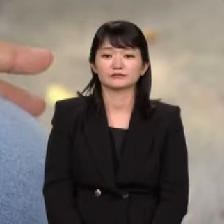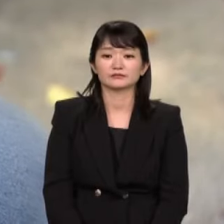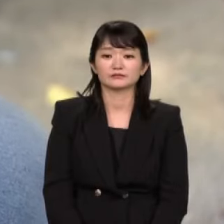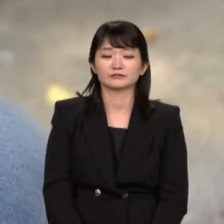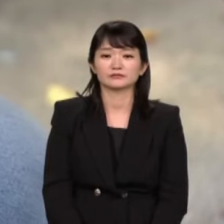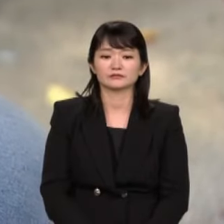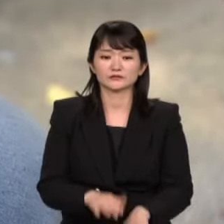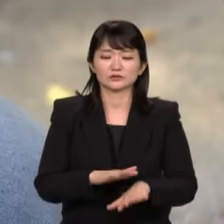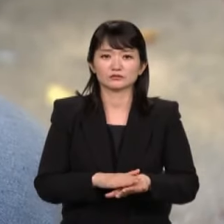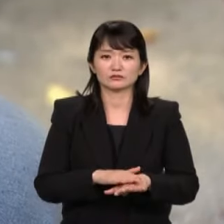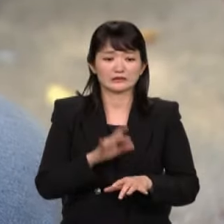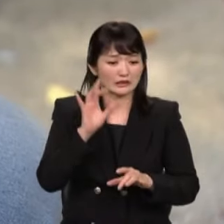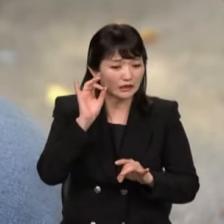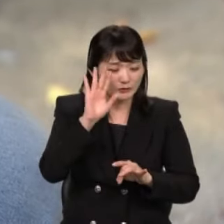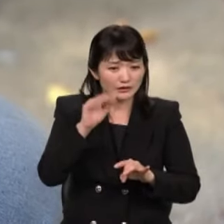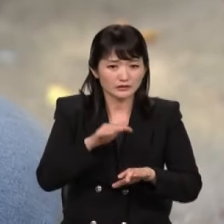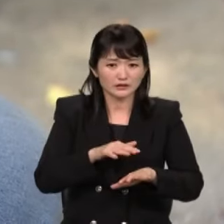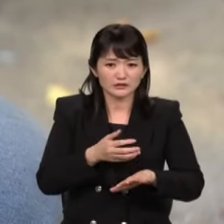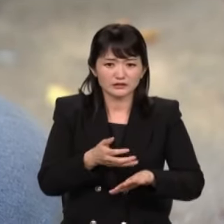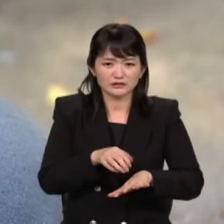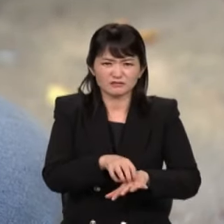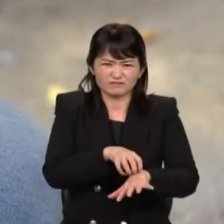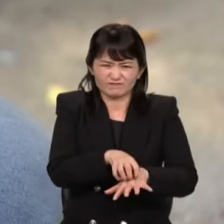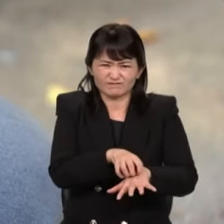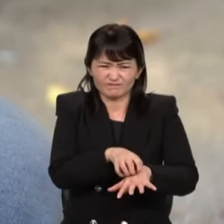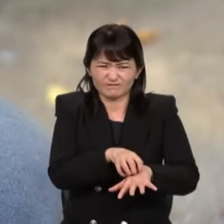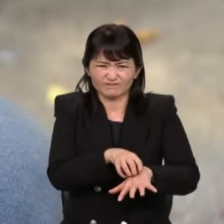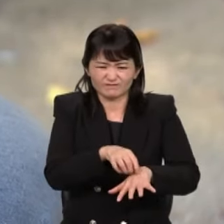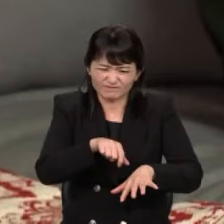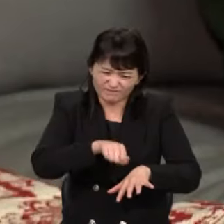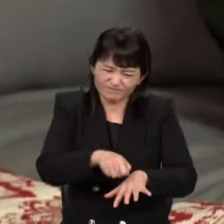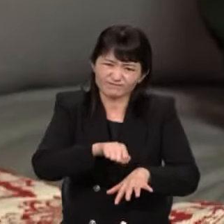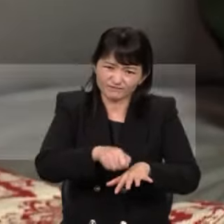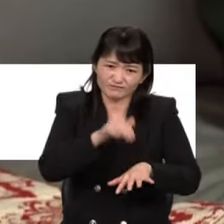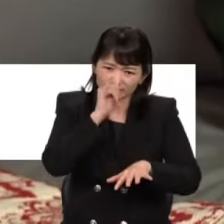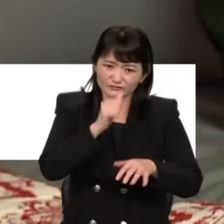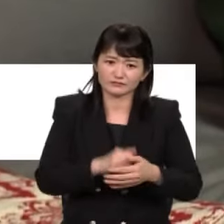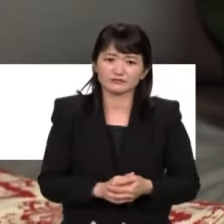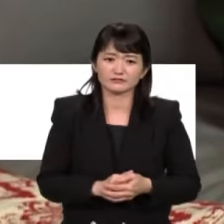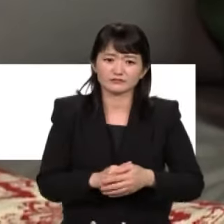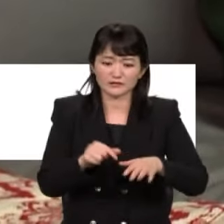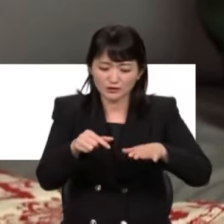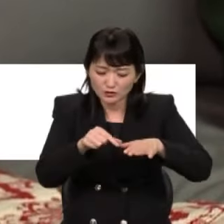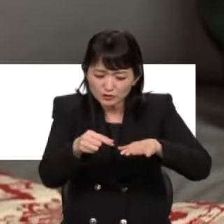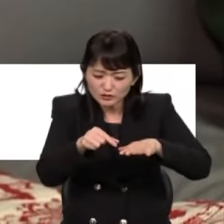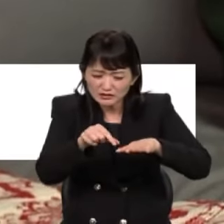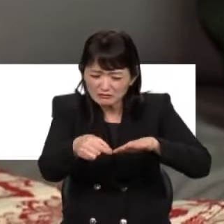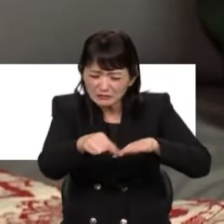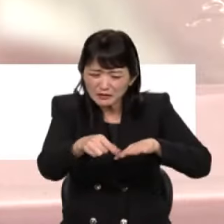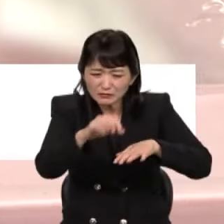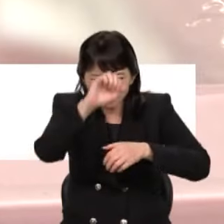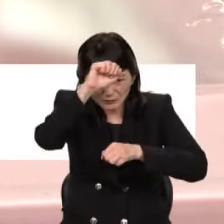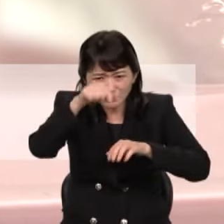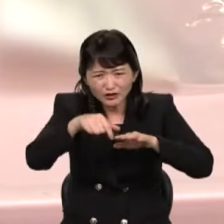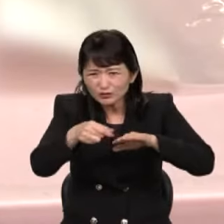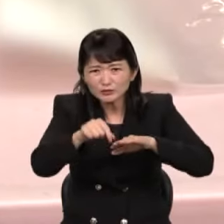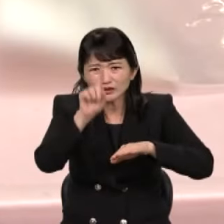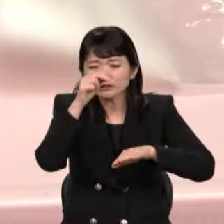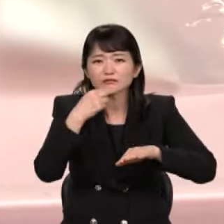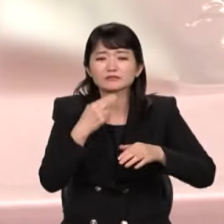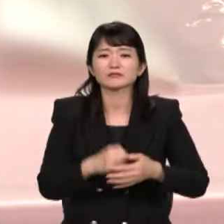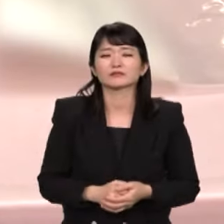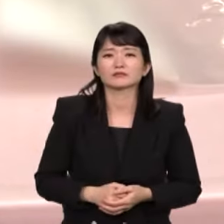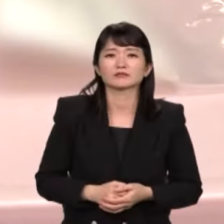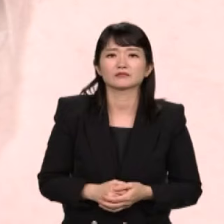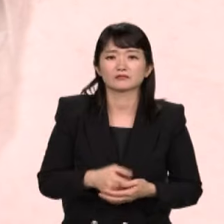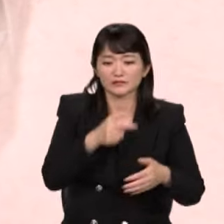손을 가만두지 못하고 제 손등을 꼬집듯이 긁적입니다. 손톱 같은 거 하나도 없었어요. 지금 다 물러가더라고요. 경기도 성남의